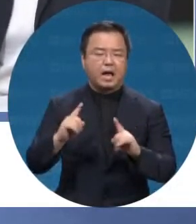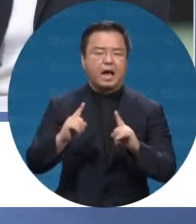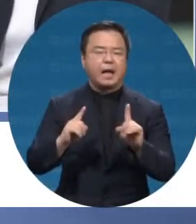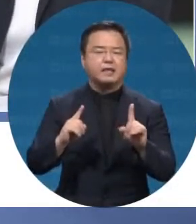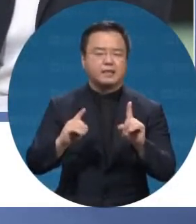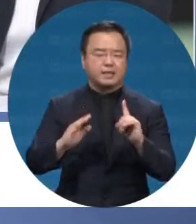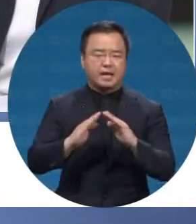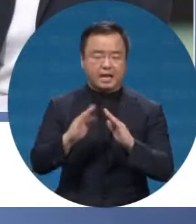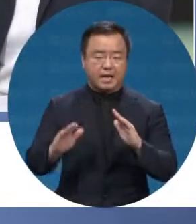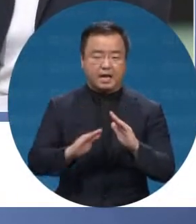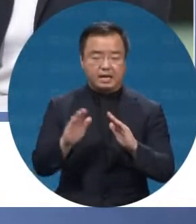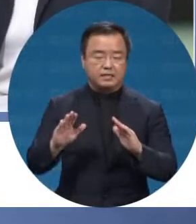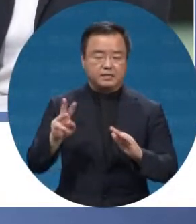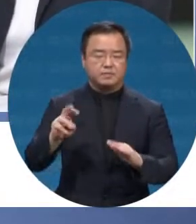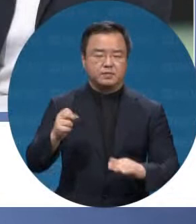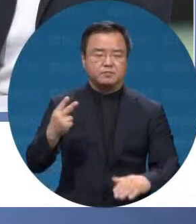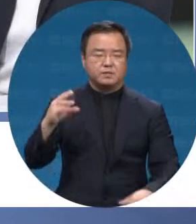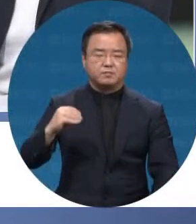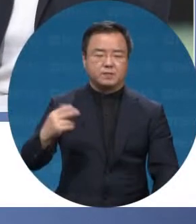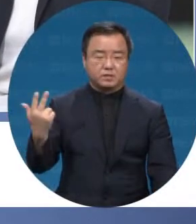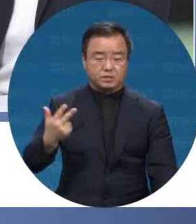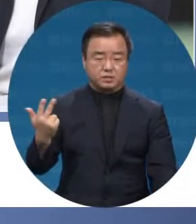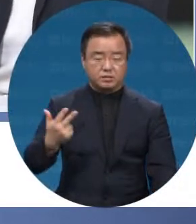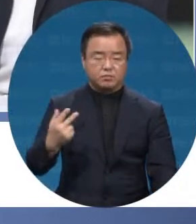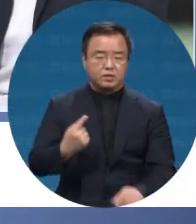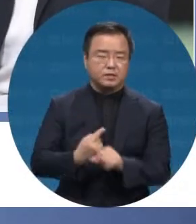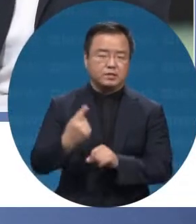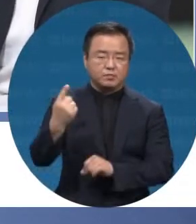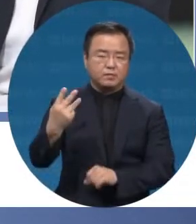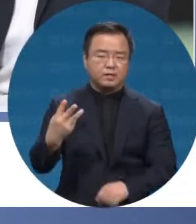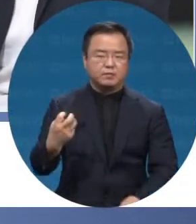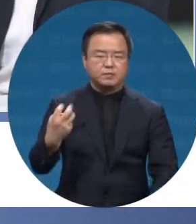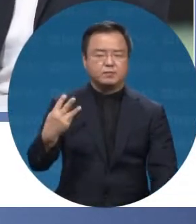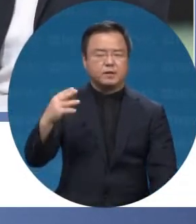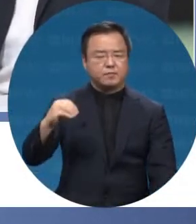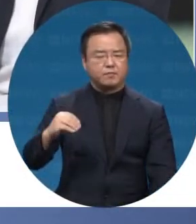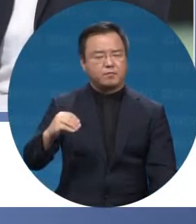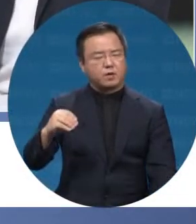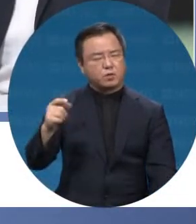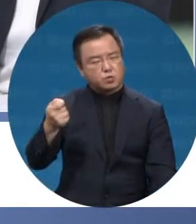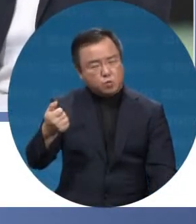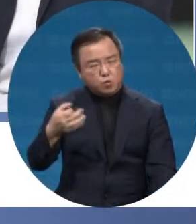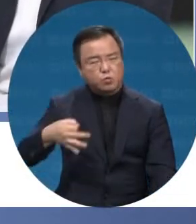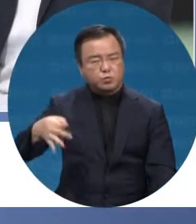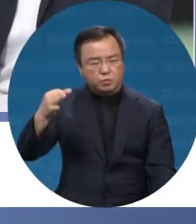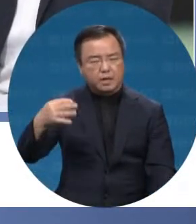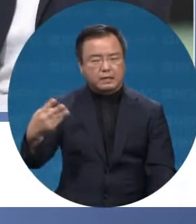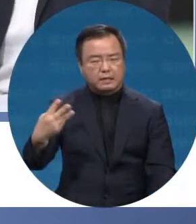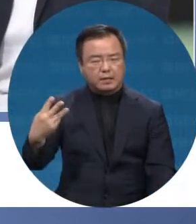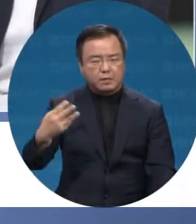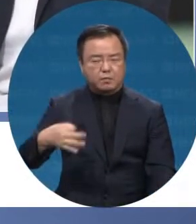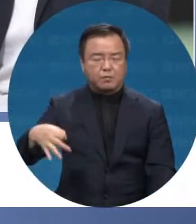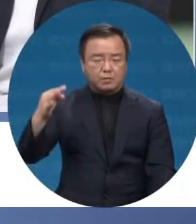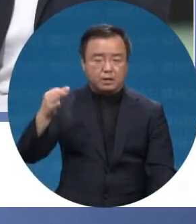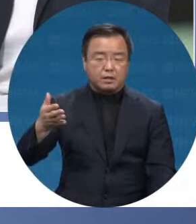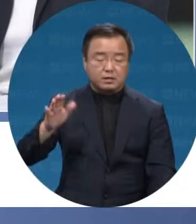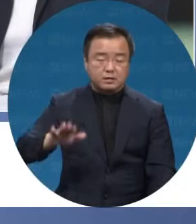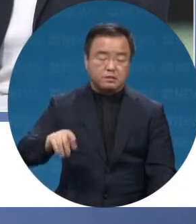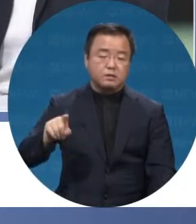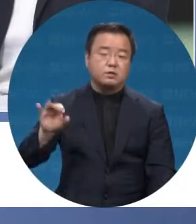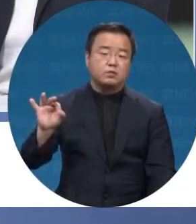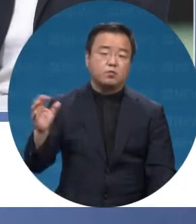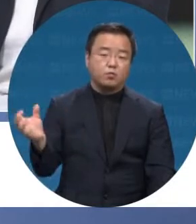1인 가구가 32만 7천원이고 내년에 이게 33만원 정도로 오르거든요 3천원 불과 오르는데이 돈